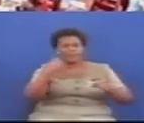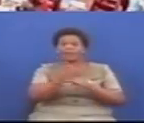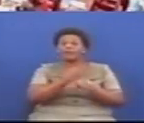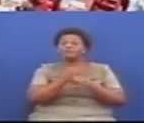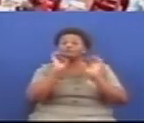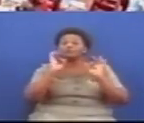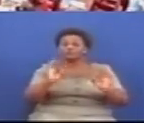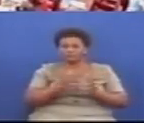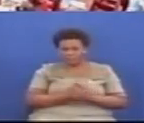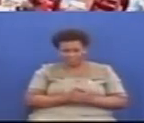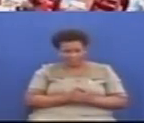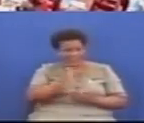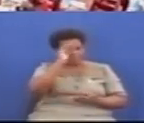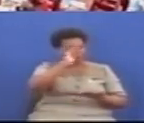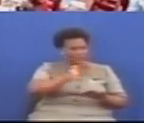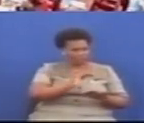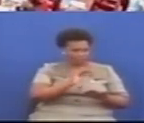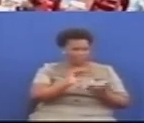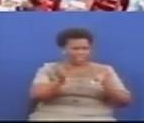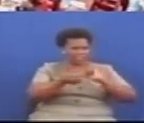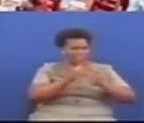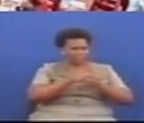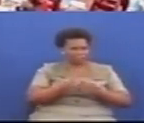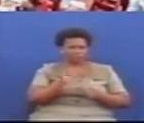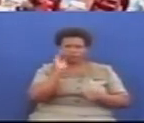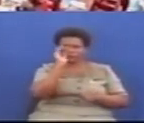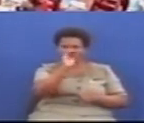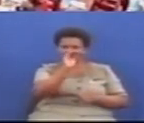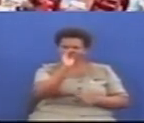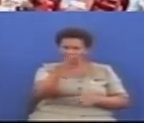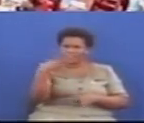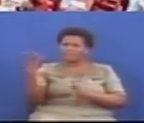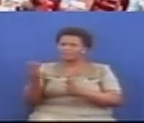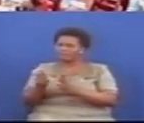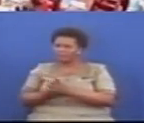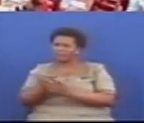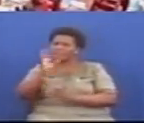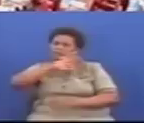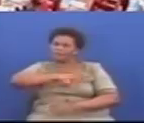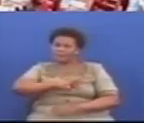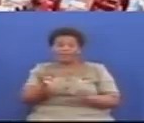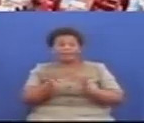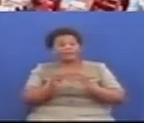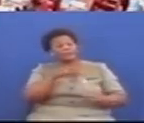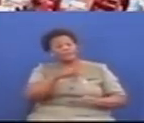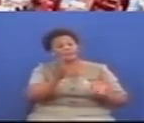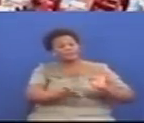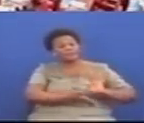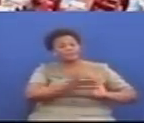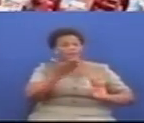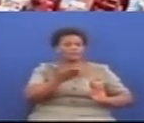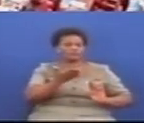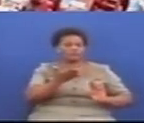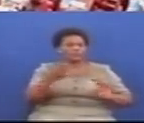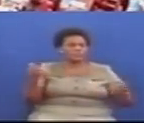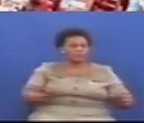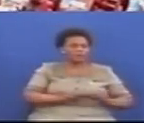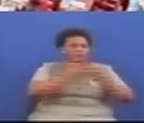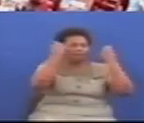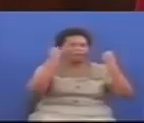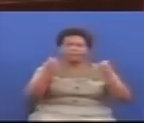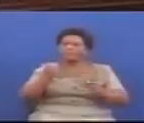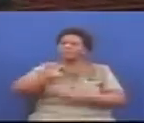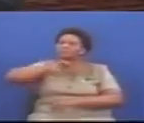la ajira, bado zipo changamoto mbalimbali ambazo ni ajali pamoja na wizi. Je, serikali ina mkakati gani wa kupunguza changamoto hizo, na